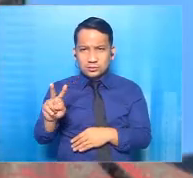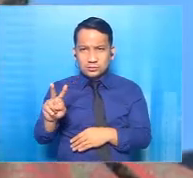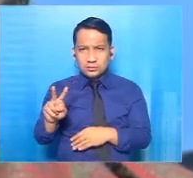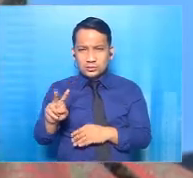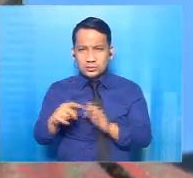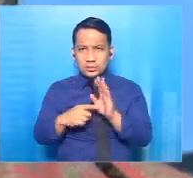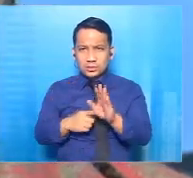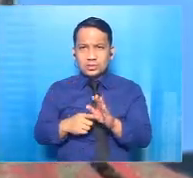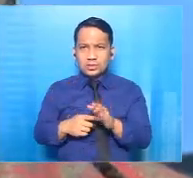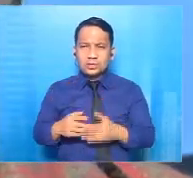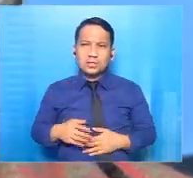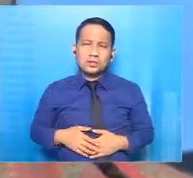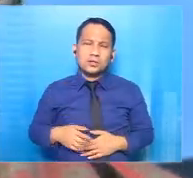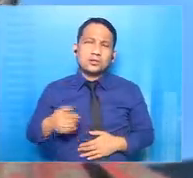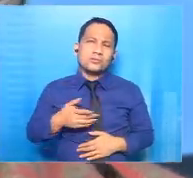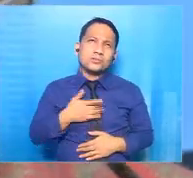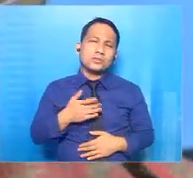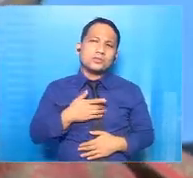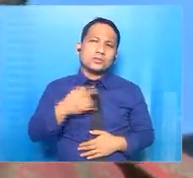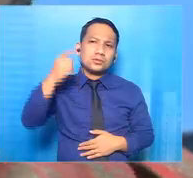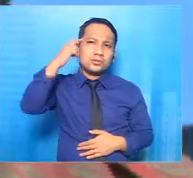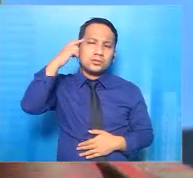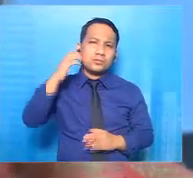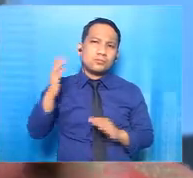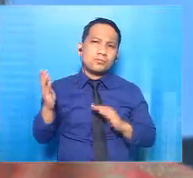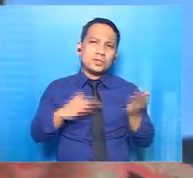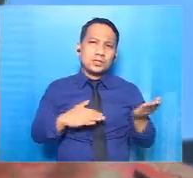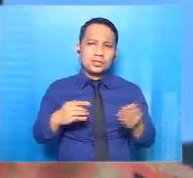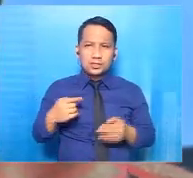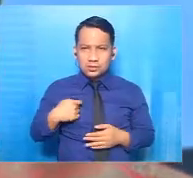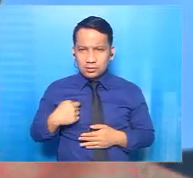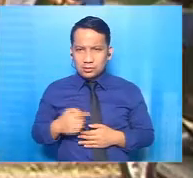booth. Sabi ko, mamamatay na ang buo.